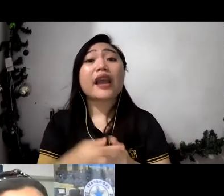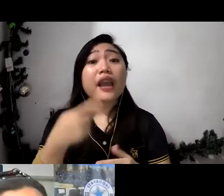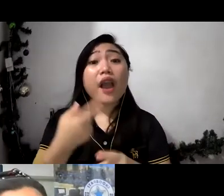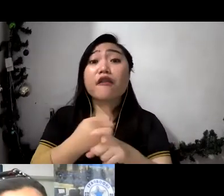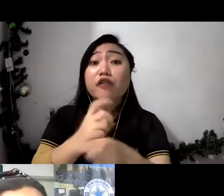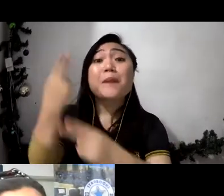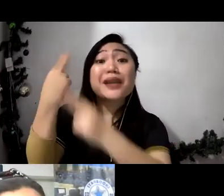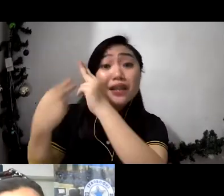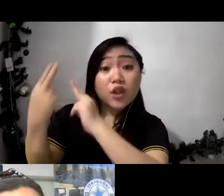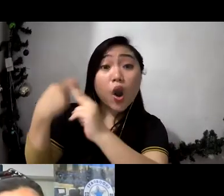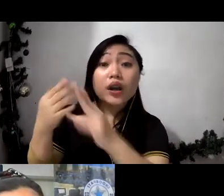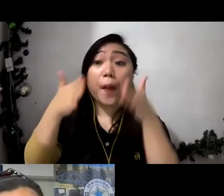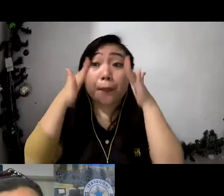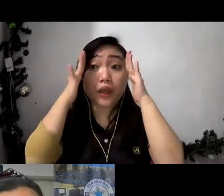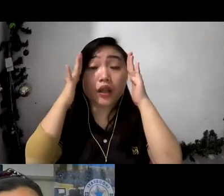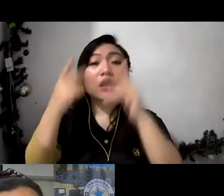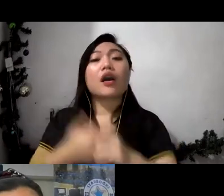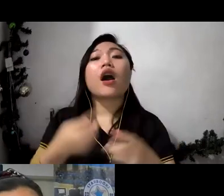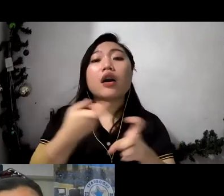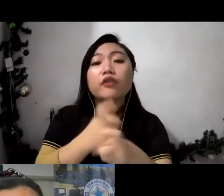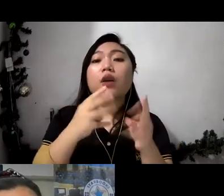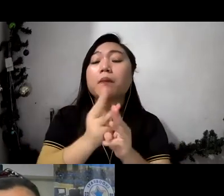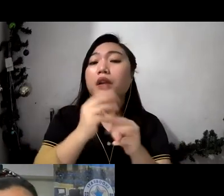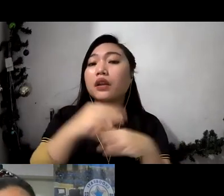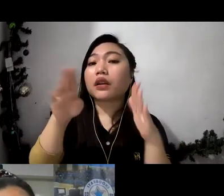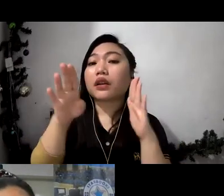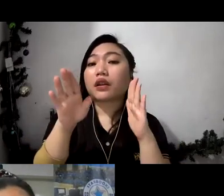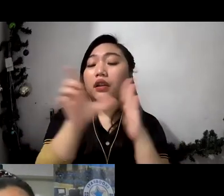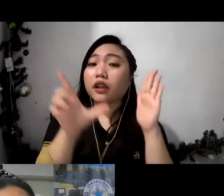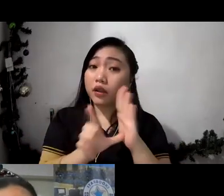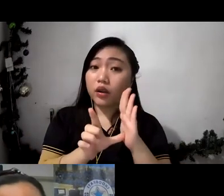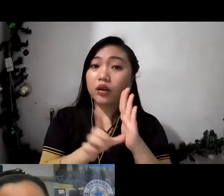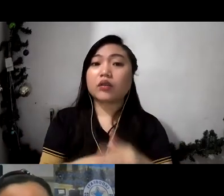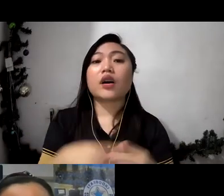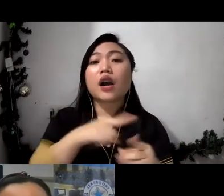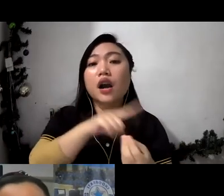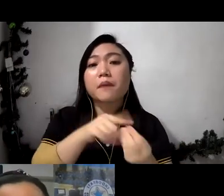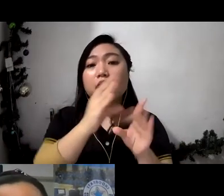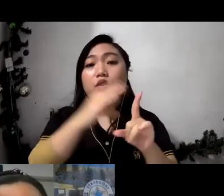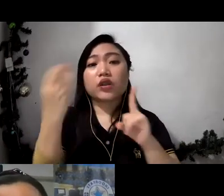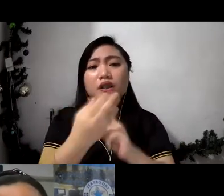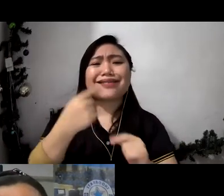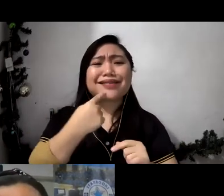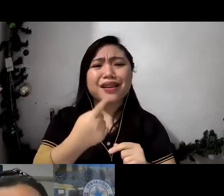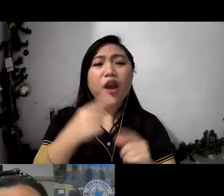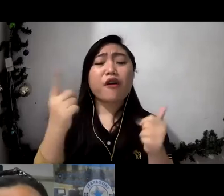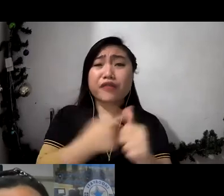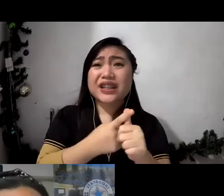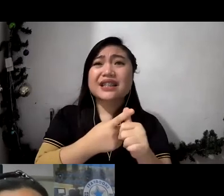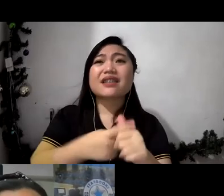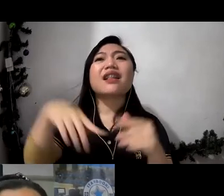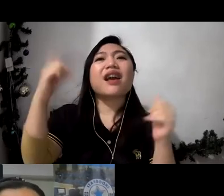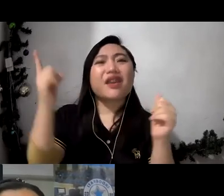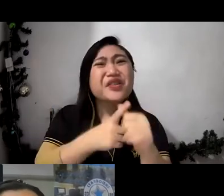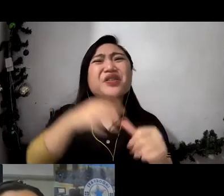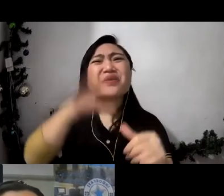historically, yung perspective, paggawa ng batas, no, ng kultura, nauna dyan ng mga kalalakihan, so may mga nananatili